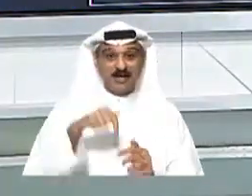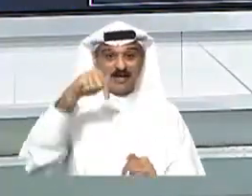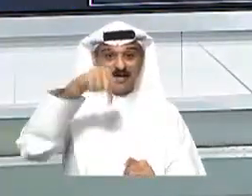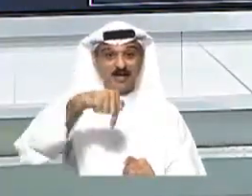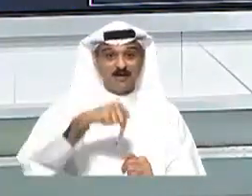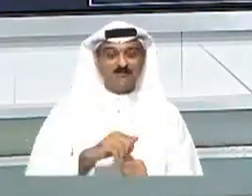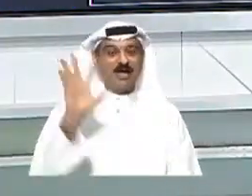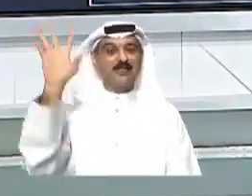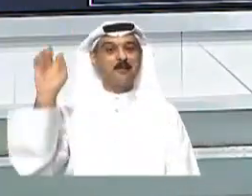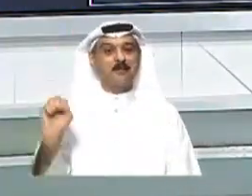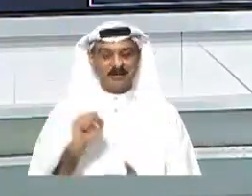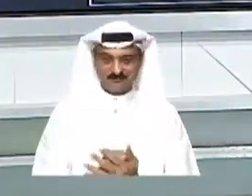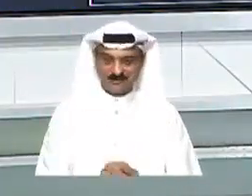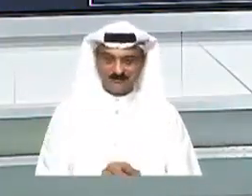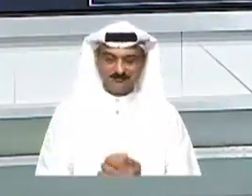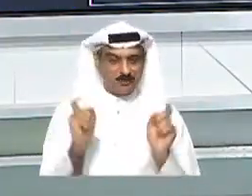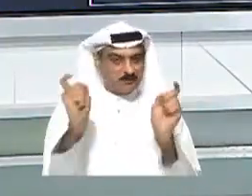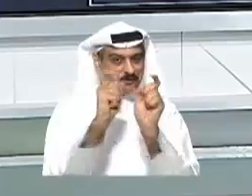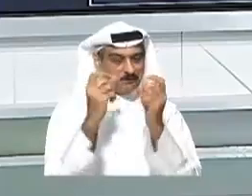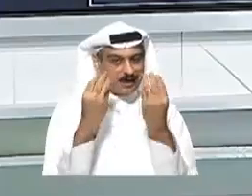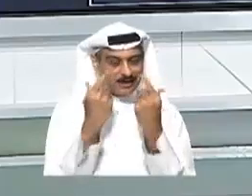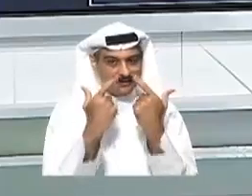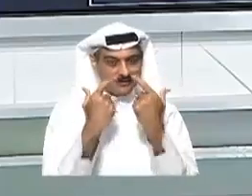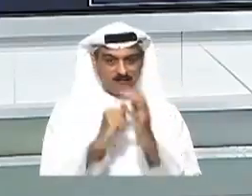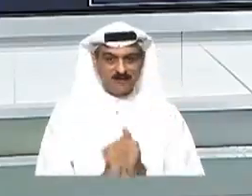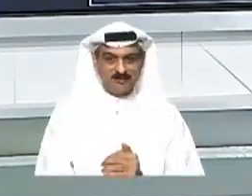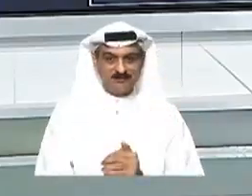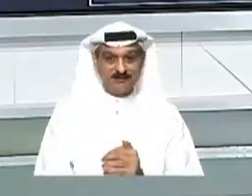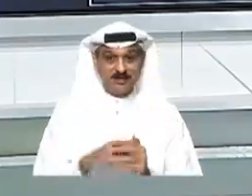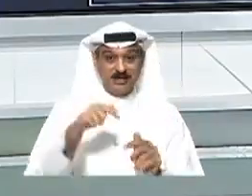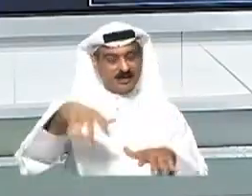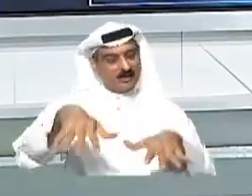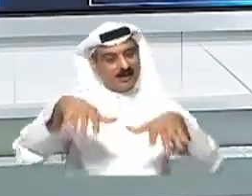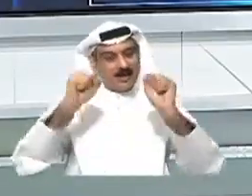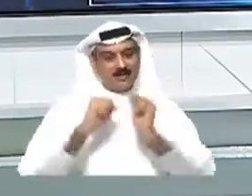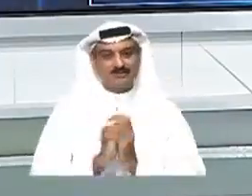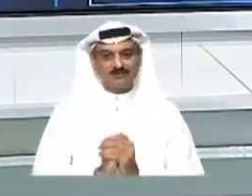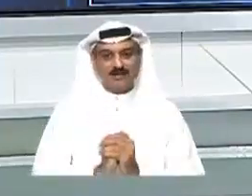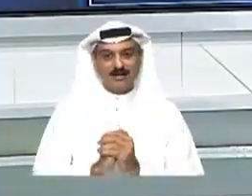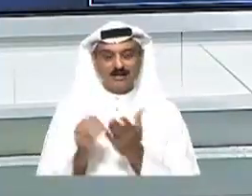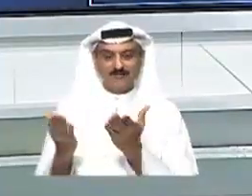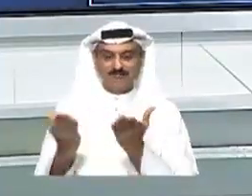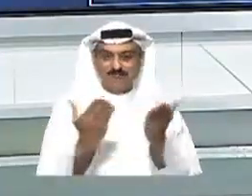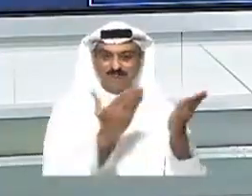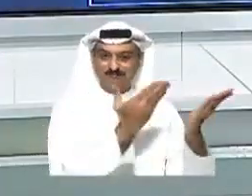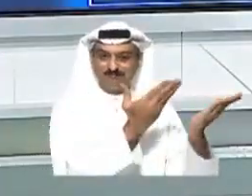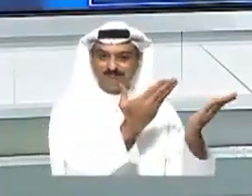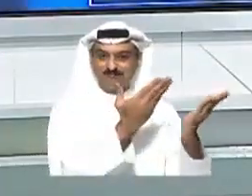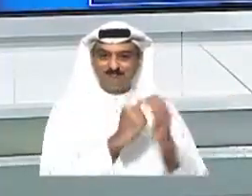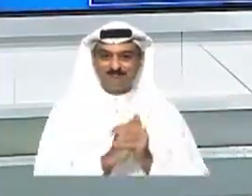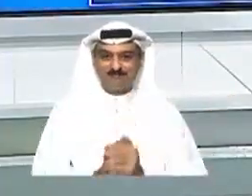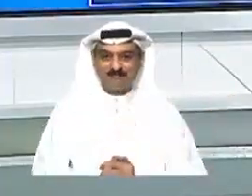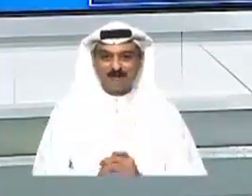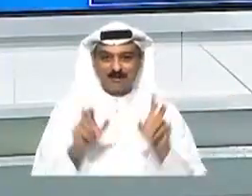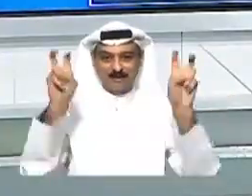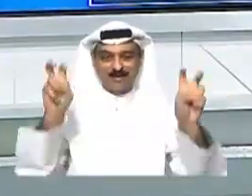فترة المباراة. أما الآن أعزائي المشاهدين تتيجة جولتنا الجوية، وأعود بكم إلى الجانب الآخر من الاستديو، لكن بعد هذا الفاصل.